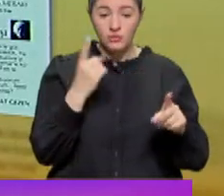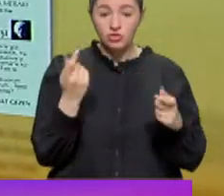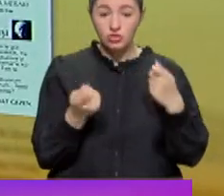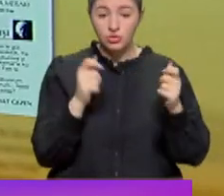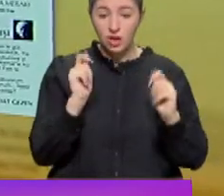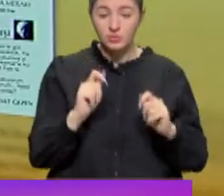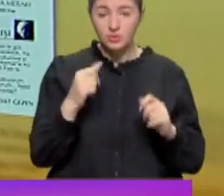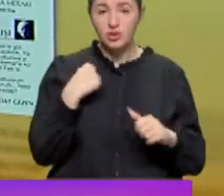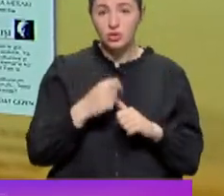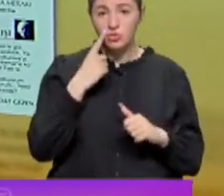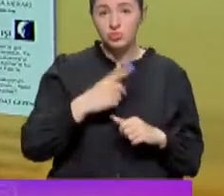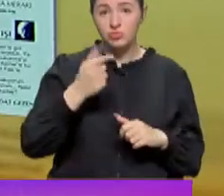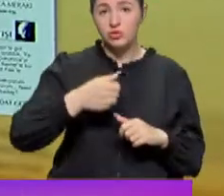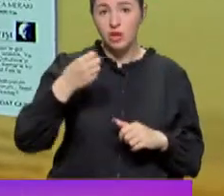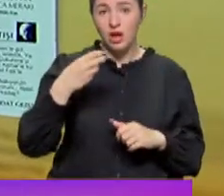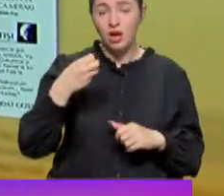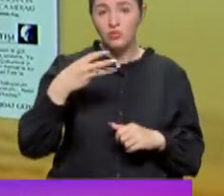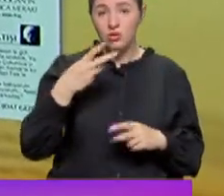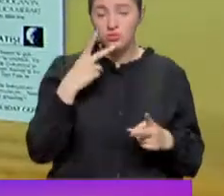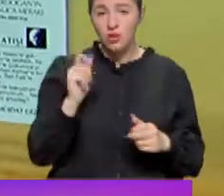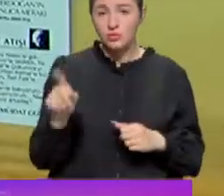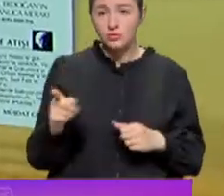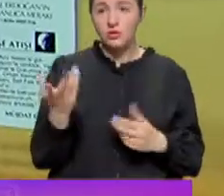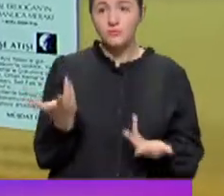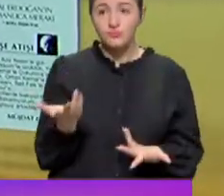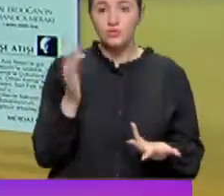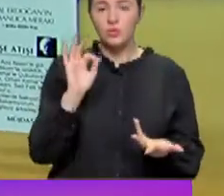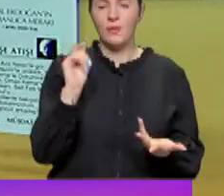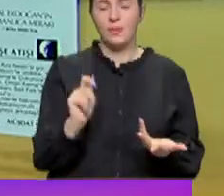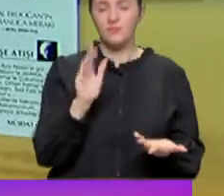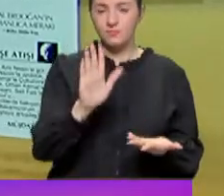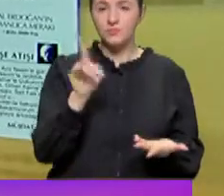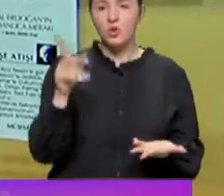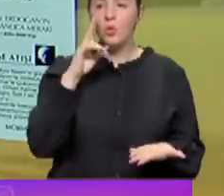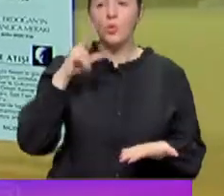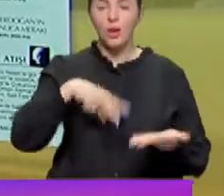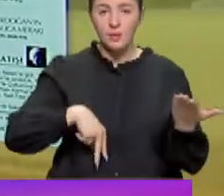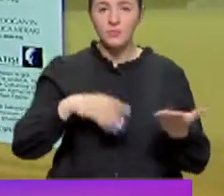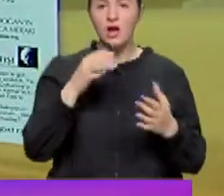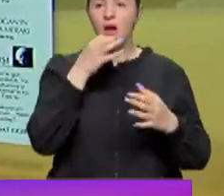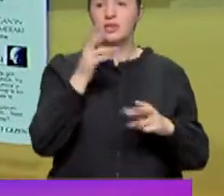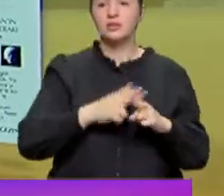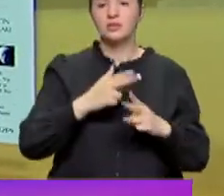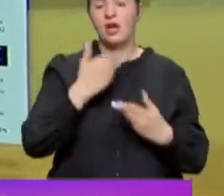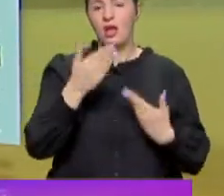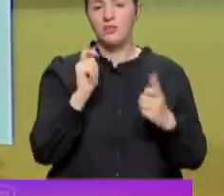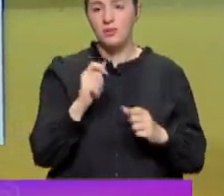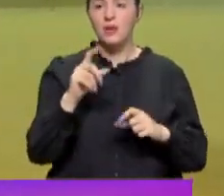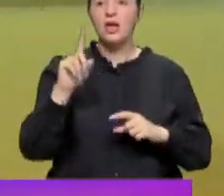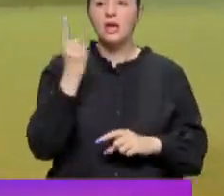çalışmanın yürütüldüğünü yine Cumhurbaşkanı Erdoğan açıkladı O zaman şöyle yapalım hemen bunu okuyayım haberimize hazır paylaşalım